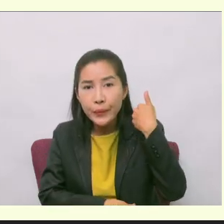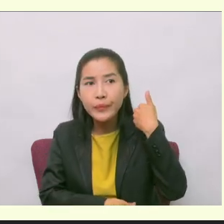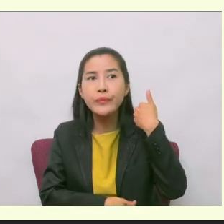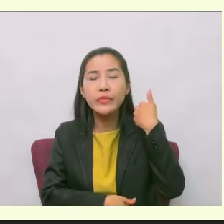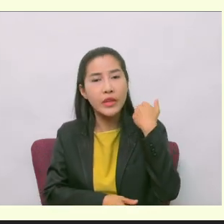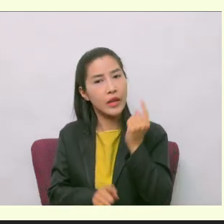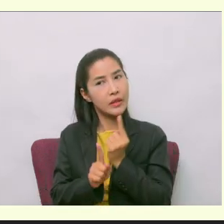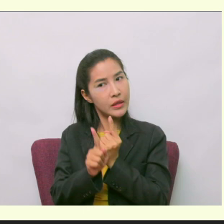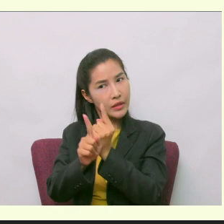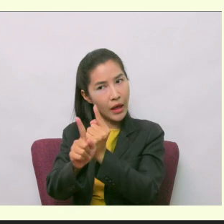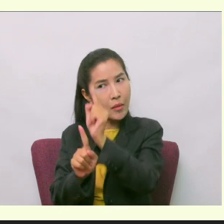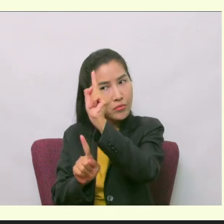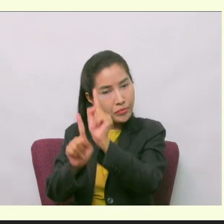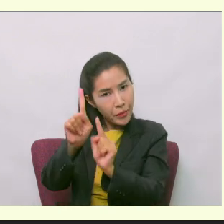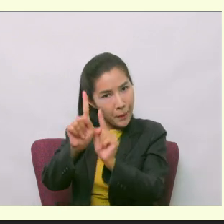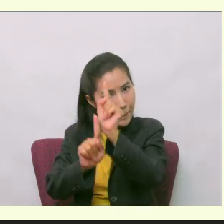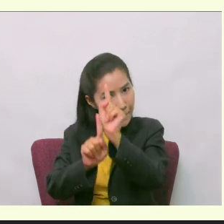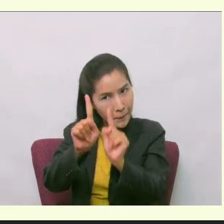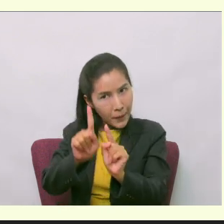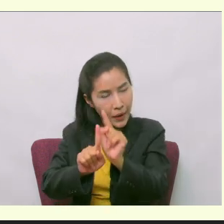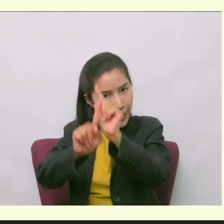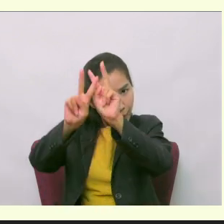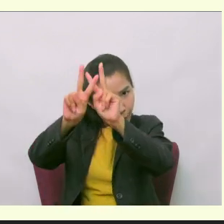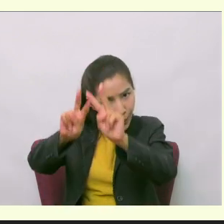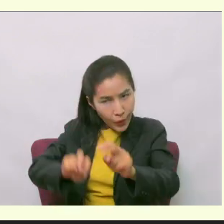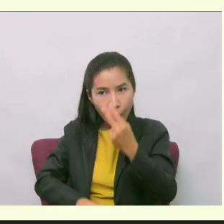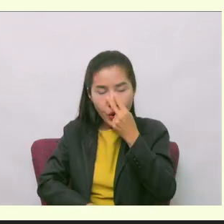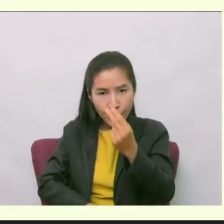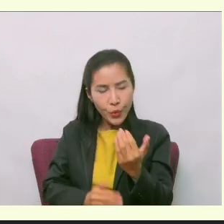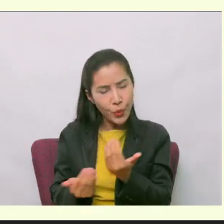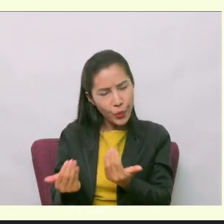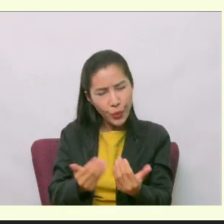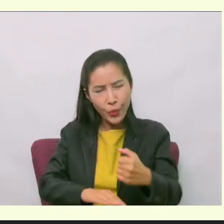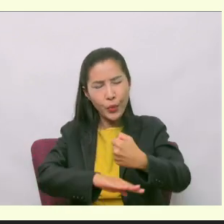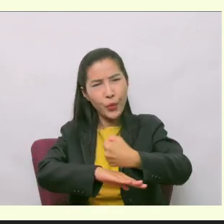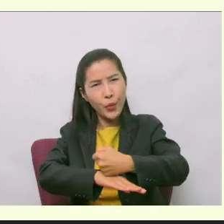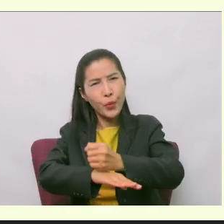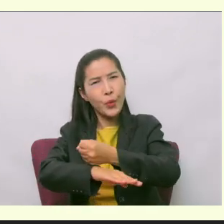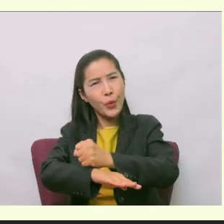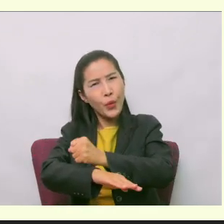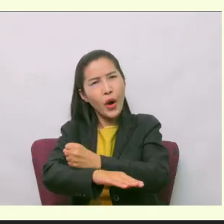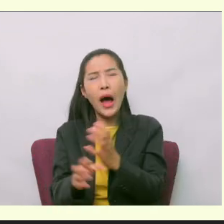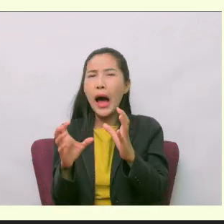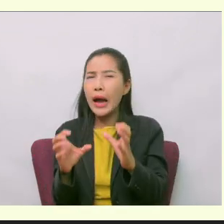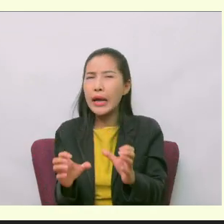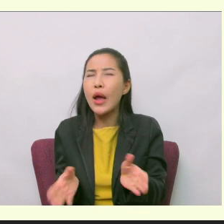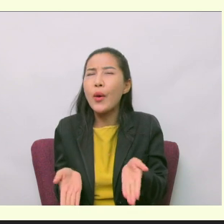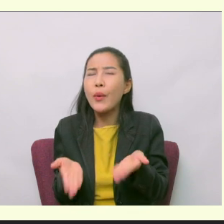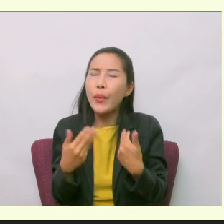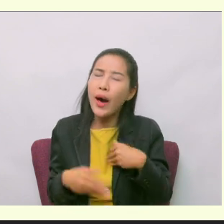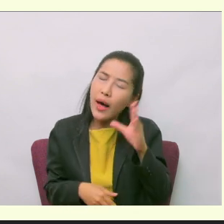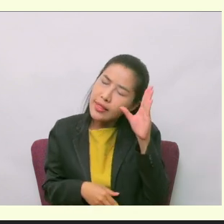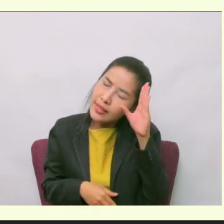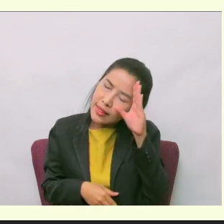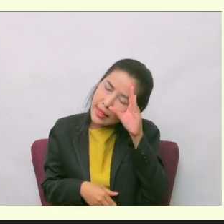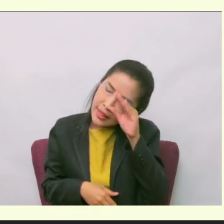เมินผลนะคะที่เราถึงจะได้รู้ว่าลูกเราประคบไปแล้วอาการเกร็งลดลงนะนอนหลับได้นานขึ้นกู้ทานข้